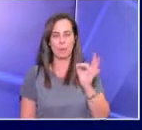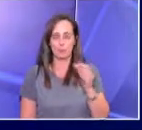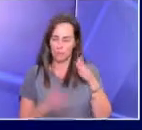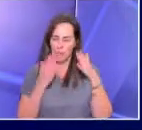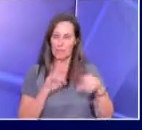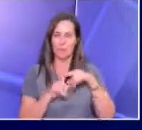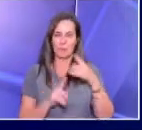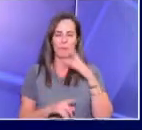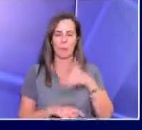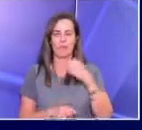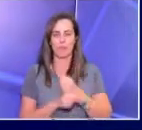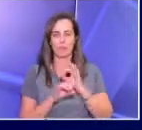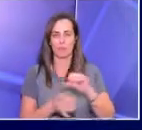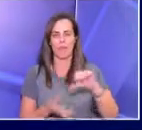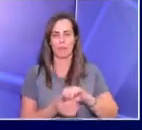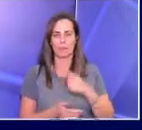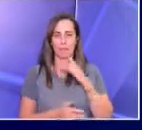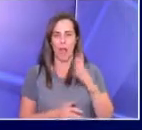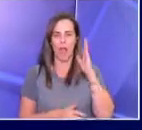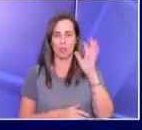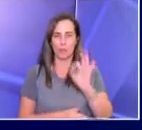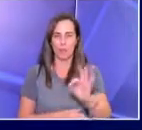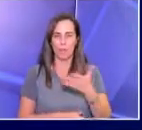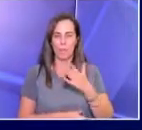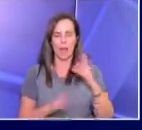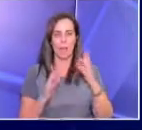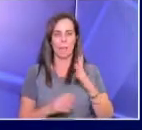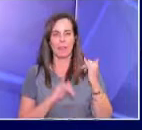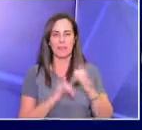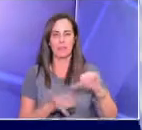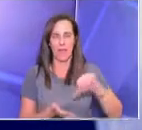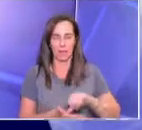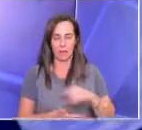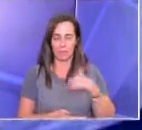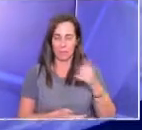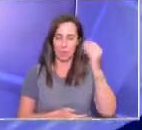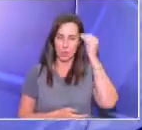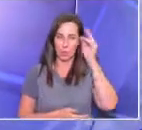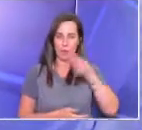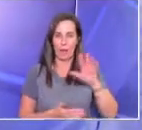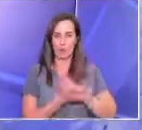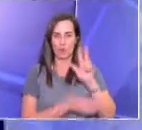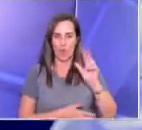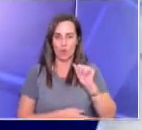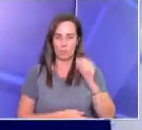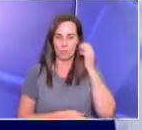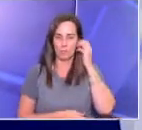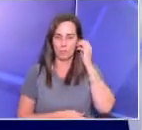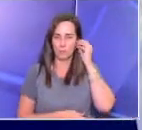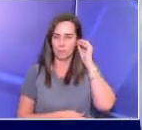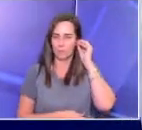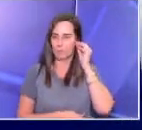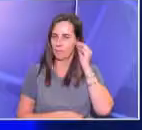בחיובי, תגיד מה אתה בא לעשות עבור העיר, תגיד מה החזון שלך, מה התקווה שאתה מביא לעיר. ואני תמיד זוכר את 2013, ששם לא